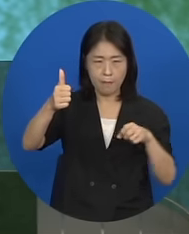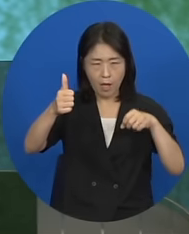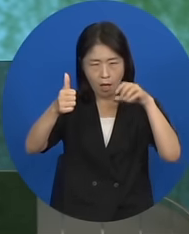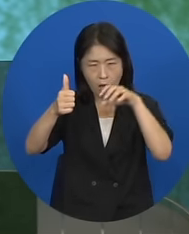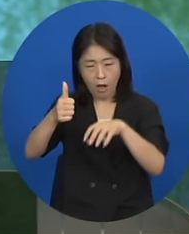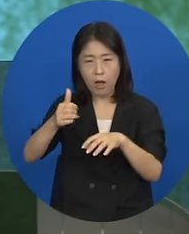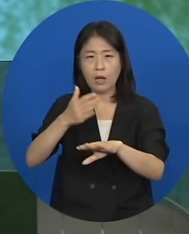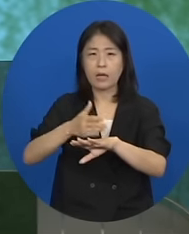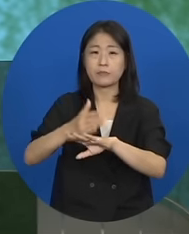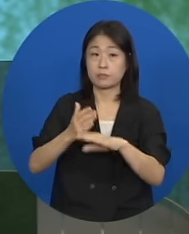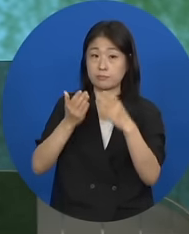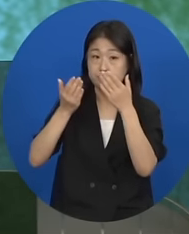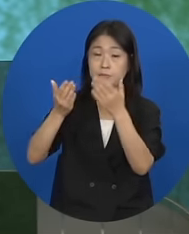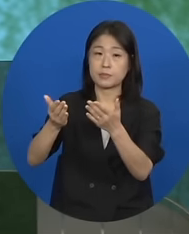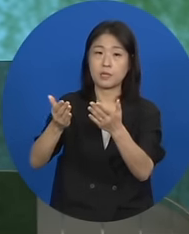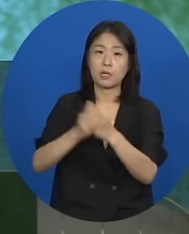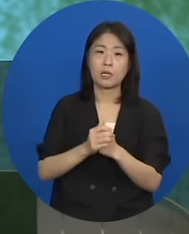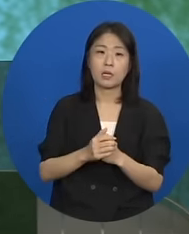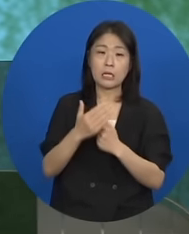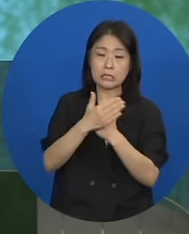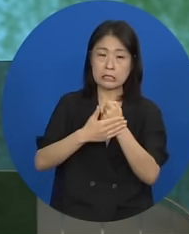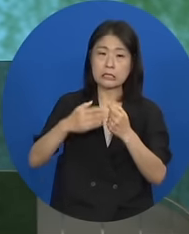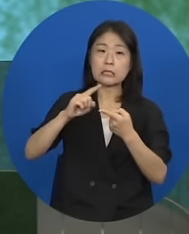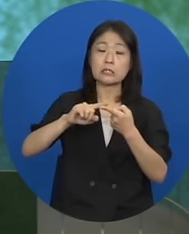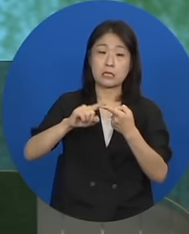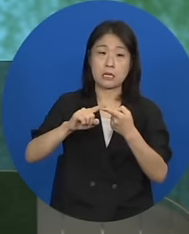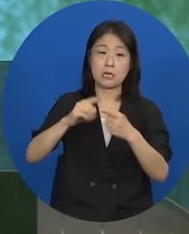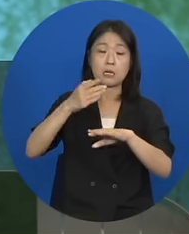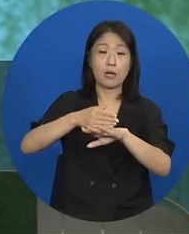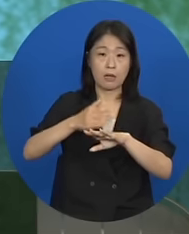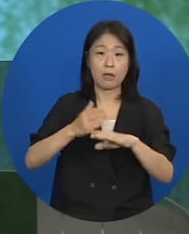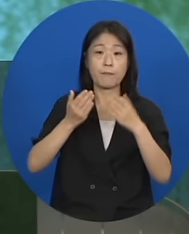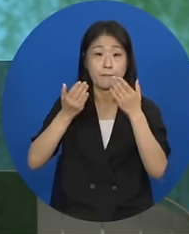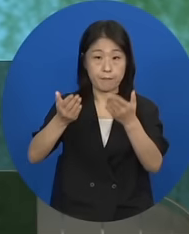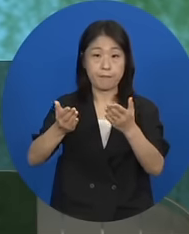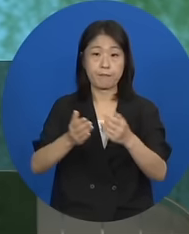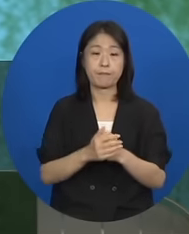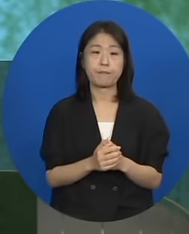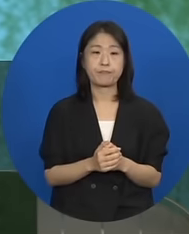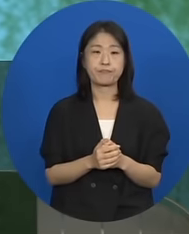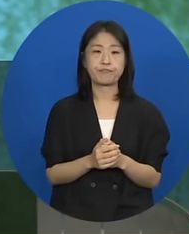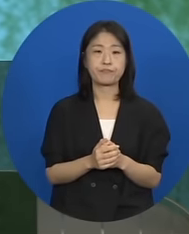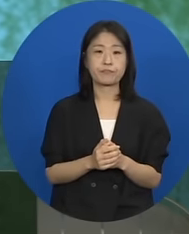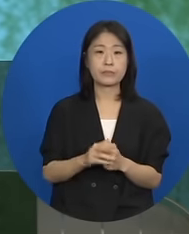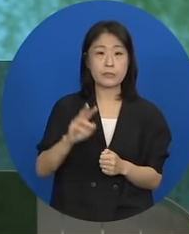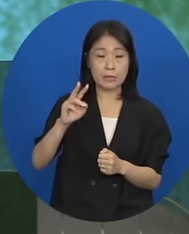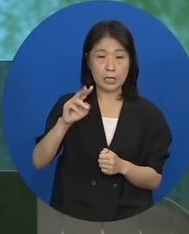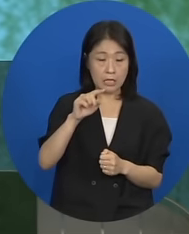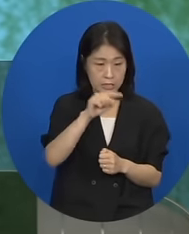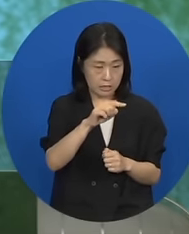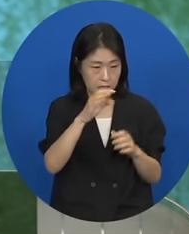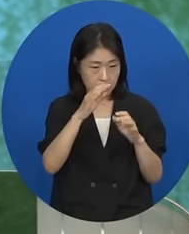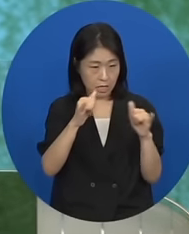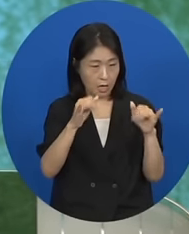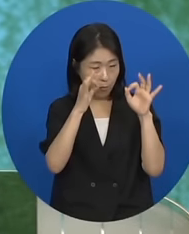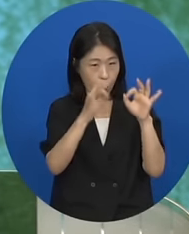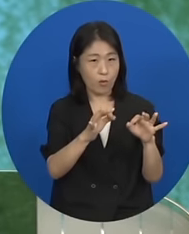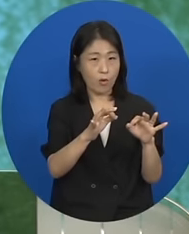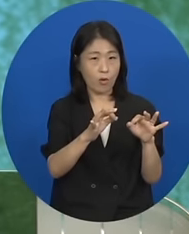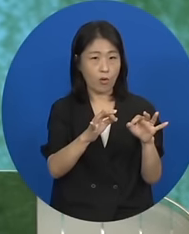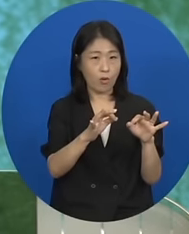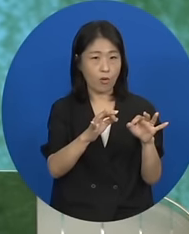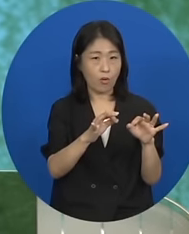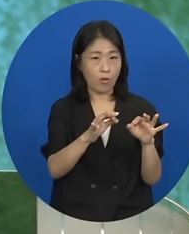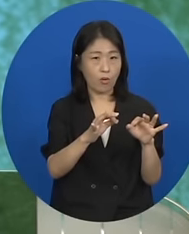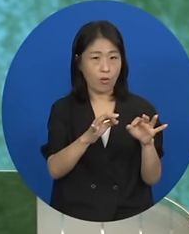드렸다 그 은혜에 대한 감사를 드린 거예요 그 예수님께서 그 돌아온 그 사람을 보면서 이렇게 얘기를 하는 거예요